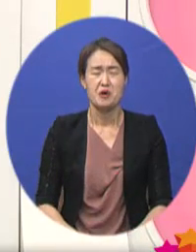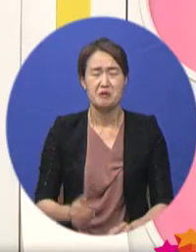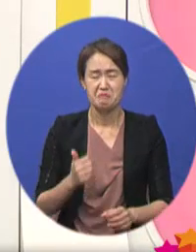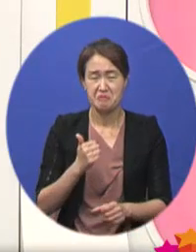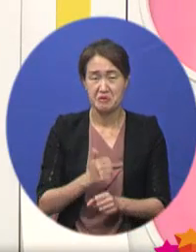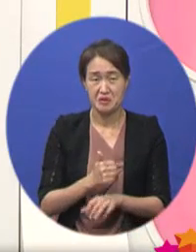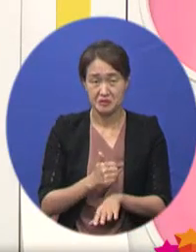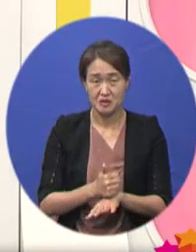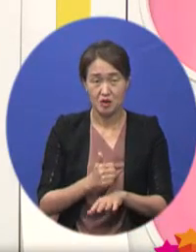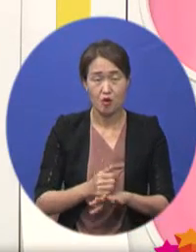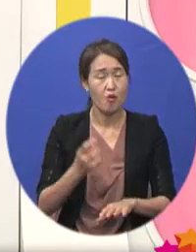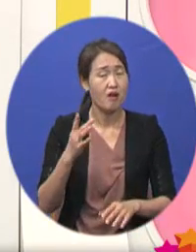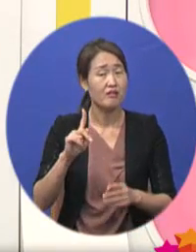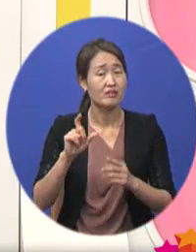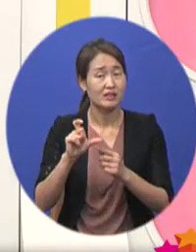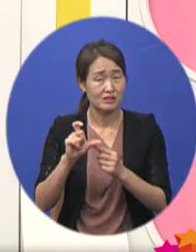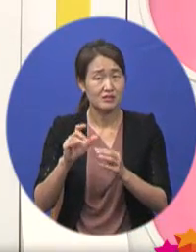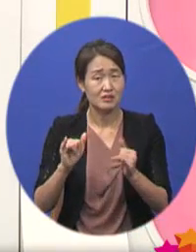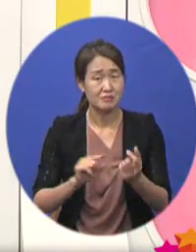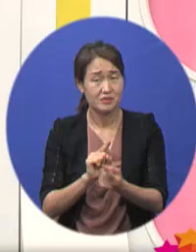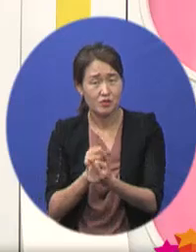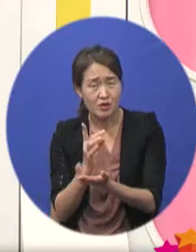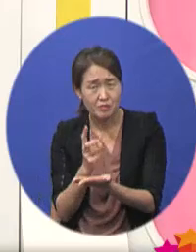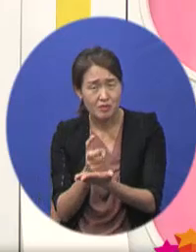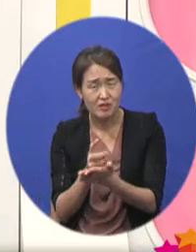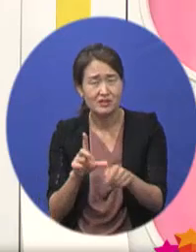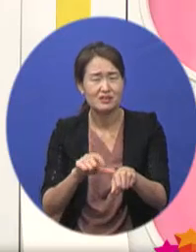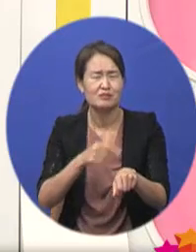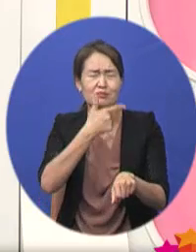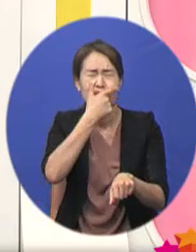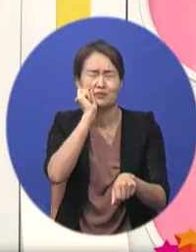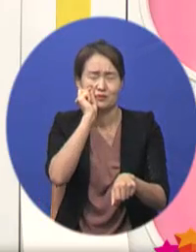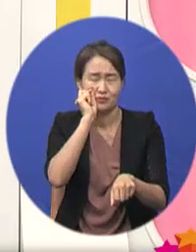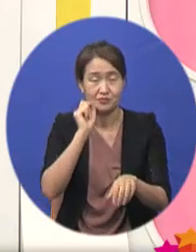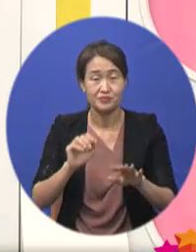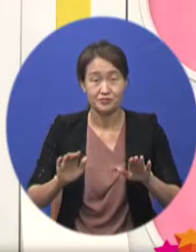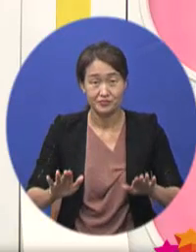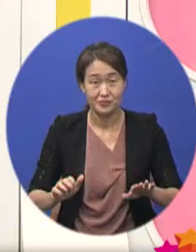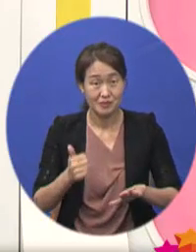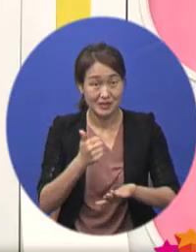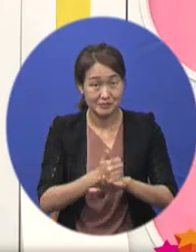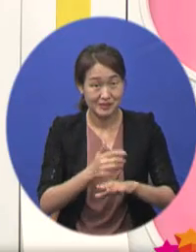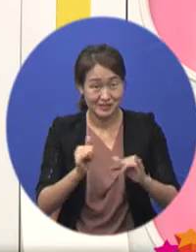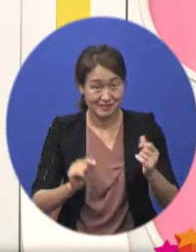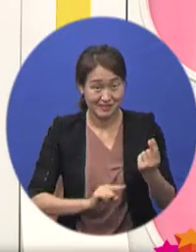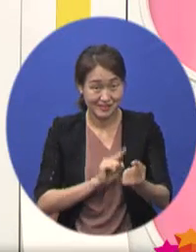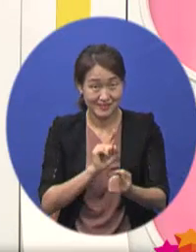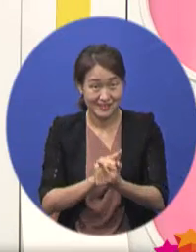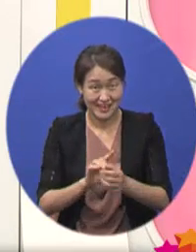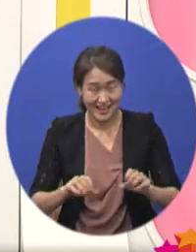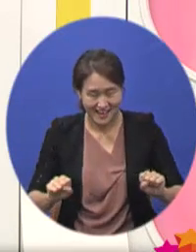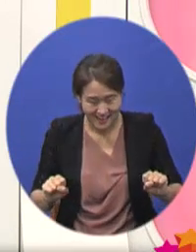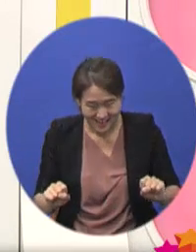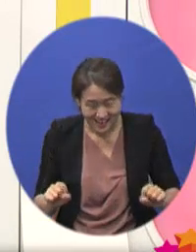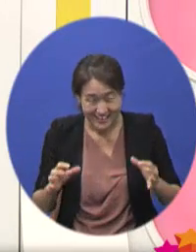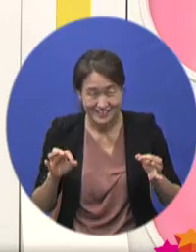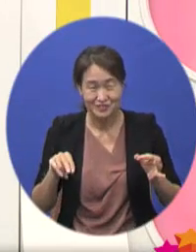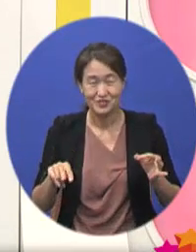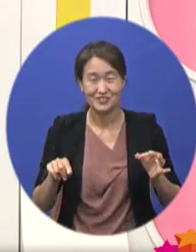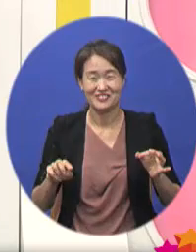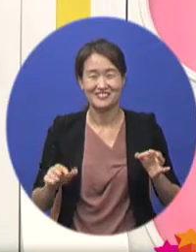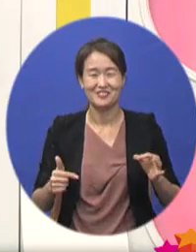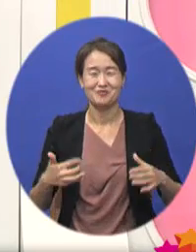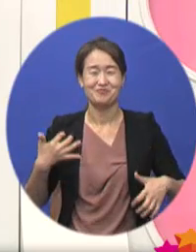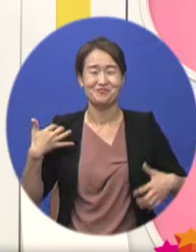15분인데 오늘은 14분만 예. 만나보도록 하겠습니다. 여보세요? 네, 안녕하세요. 반갑습니다. 오, 네,